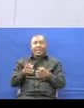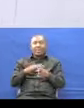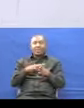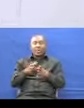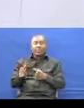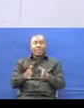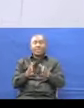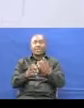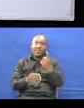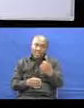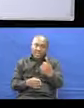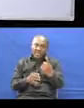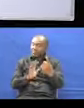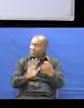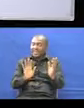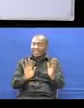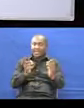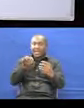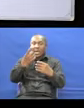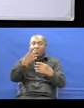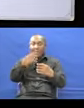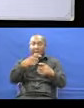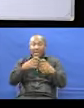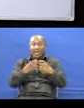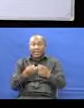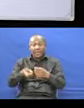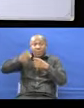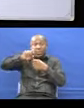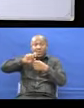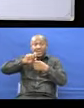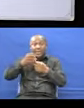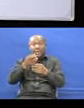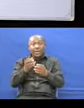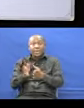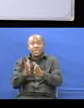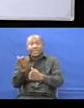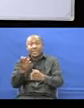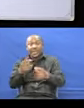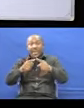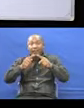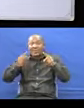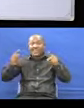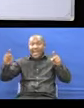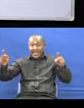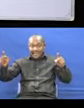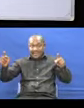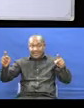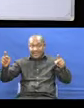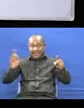ya kuchora maduara. Lakini naweza nikakufundisha kwa njia nyingine tena ya mstari namna ya kujumlisha. Uko